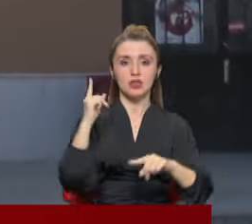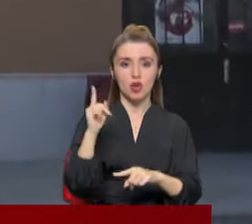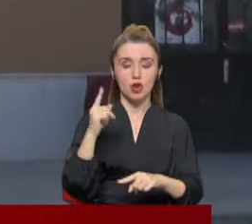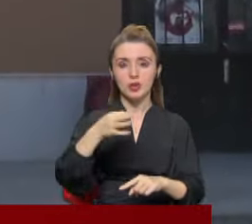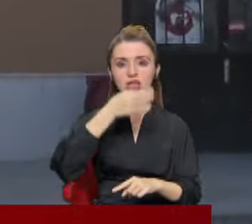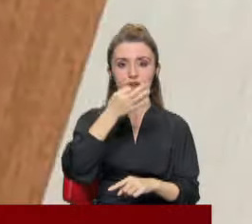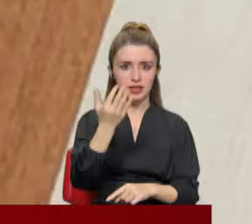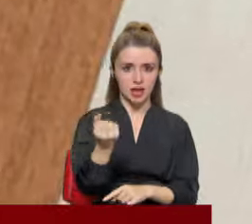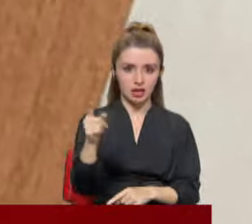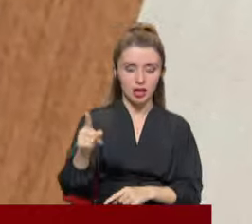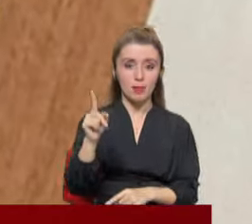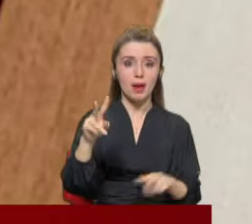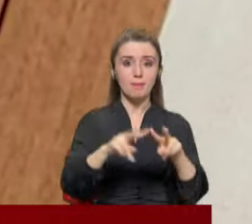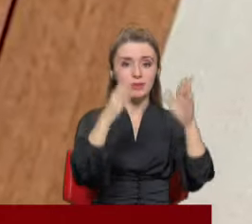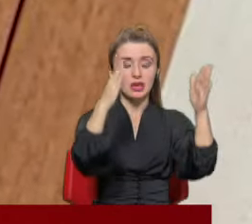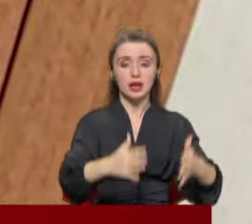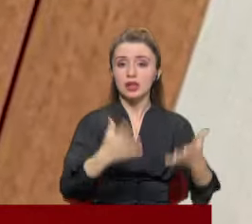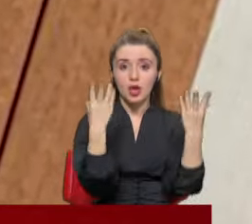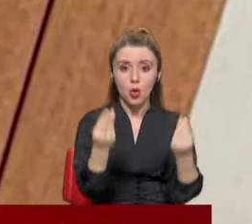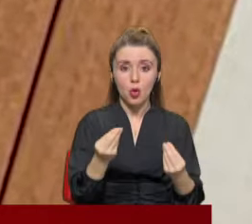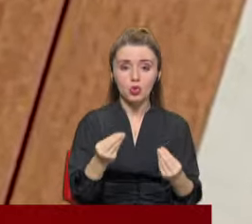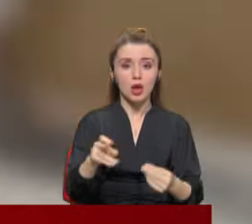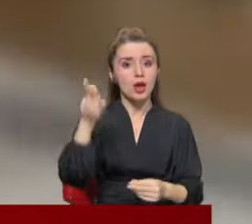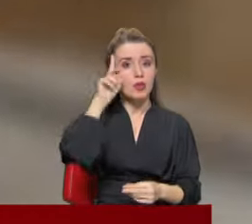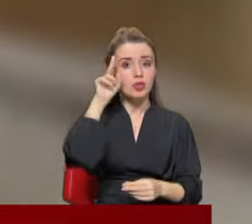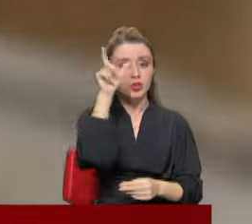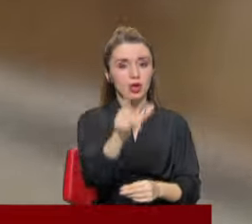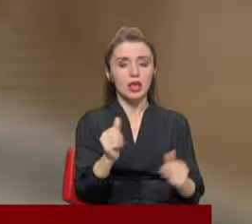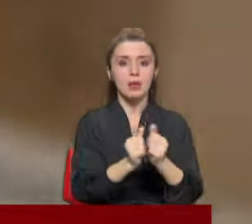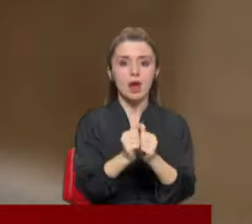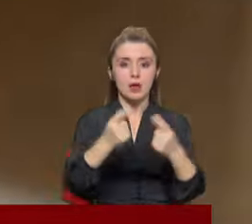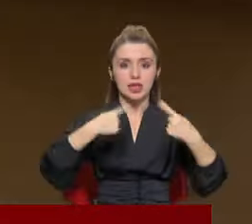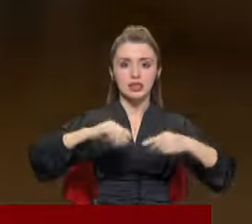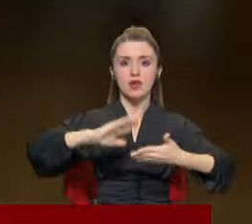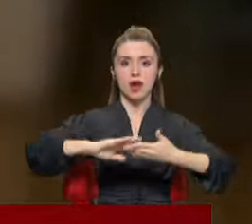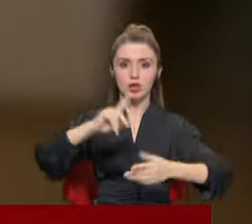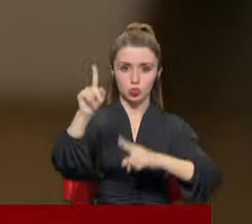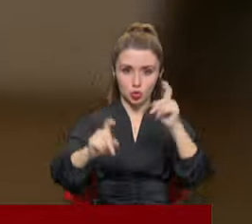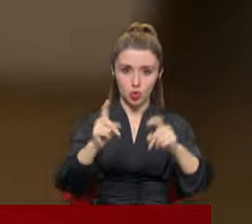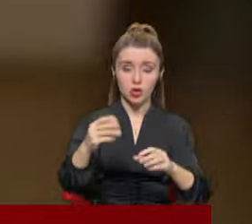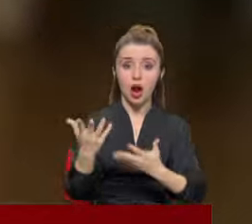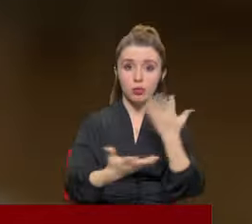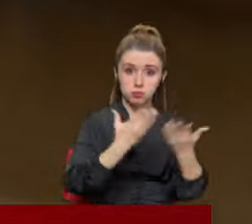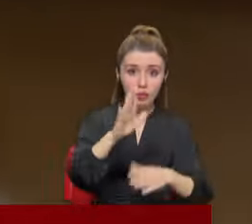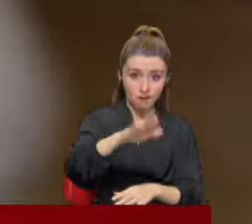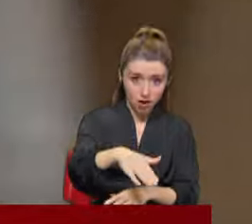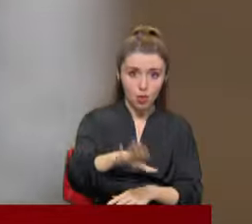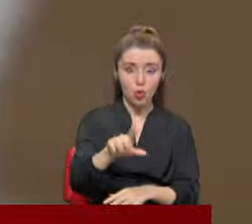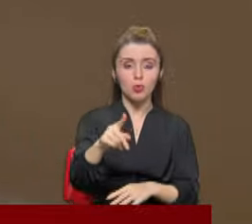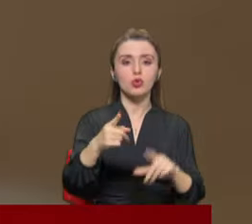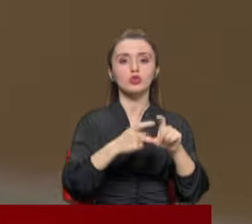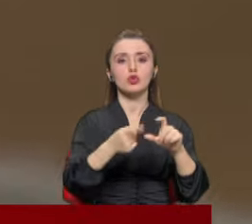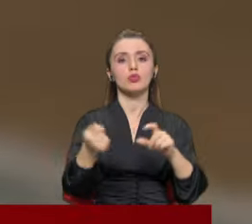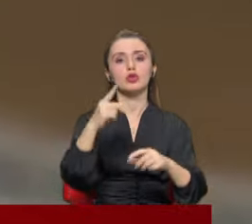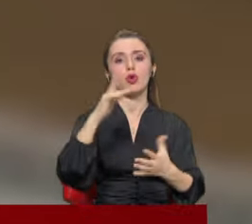de ifadesi alındı. Ama Mira'ya ne oldu? Pedagog eşliğinde sınıf arkadaşlarına da sorulacak. İhmal var mı? Soruşturmalar